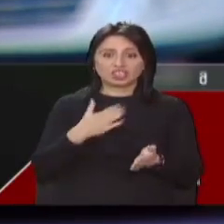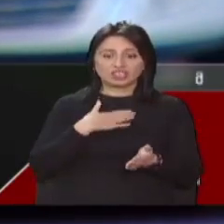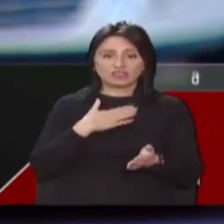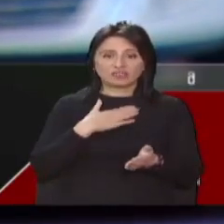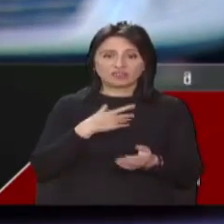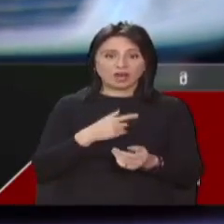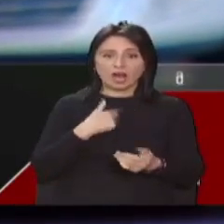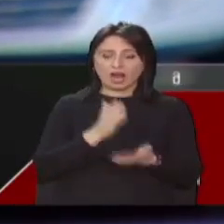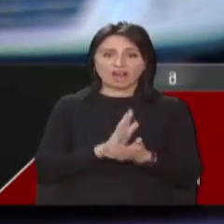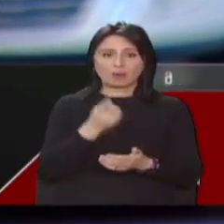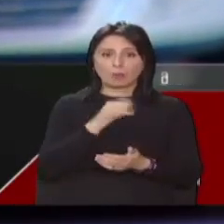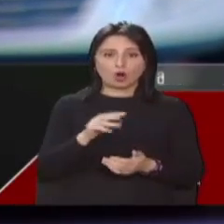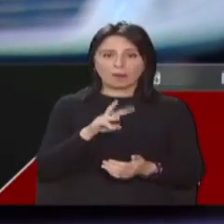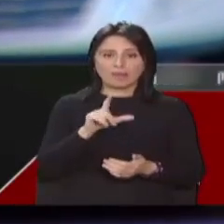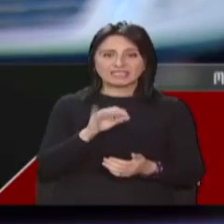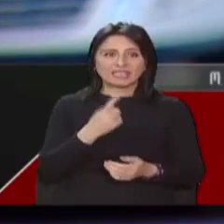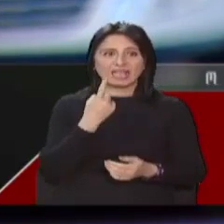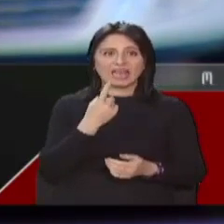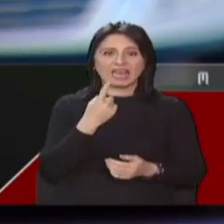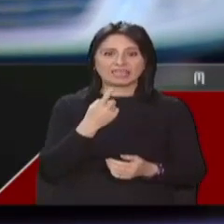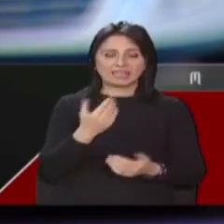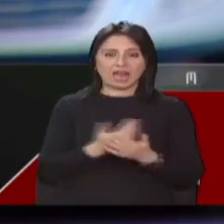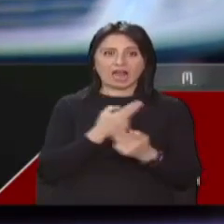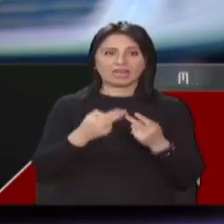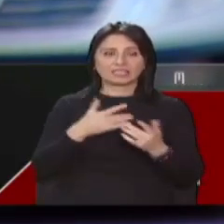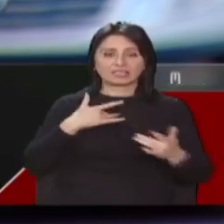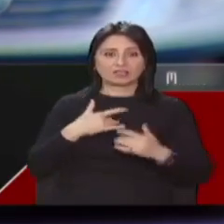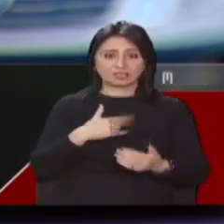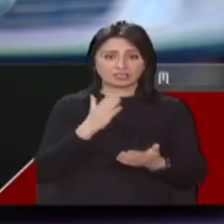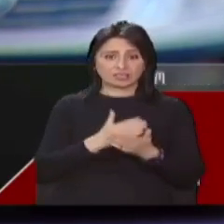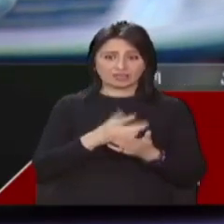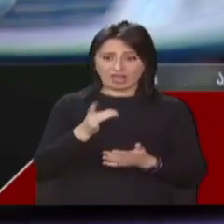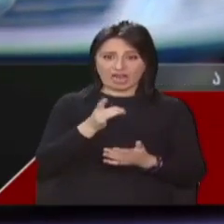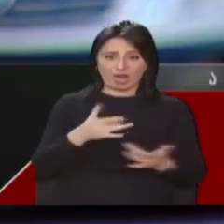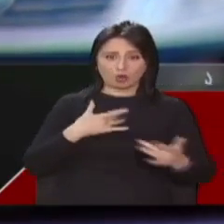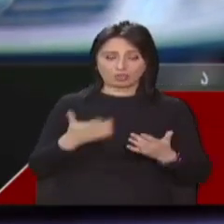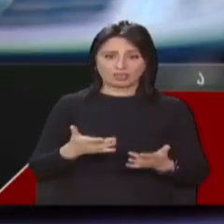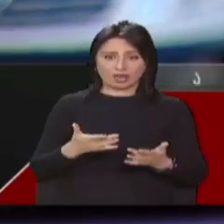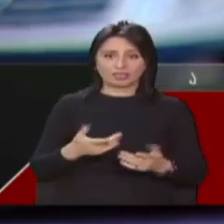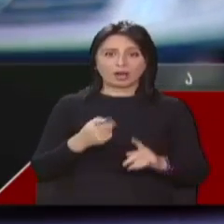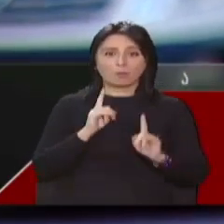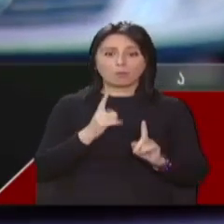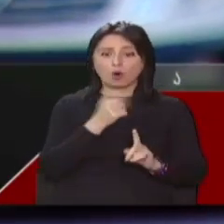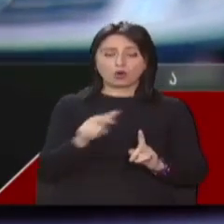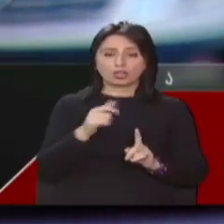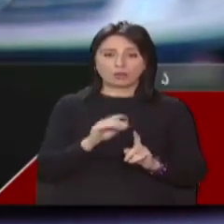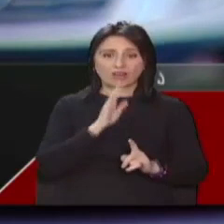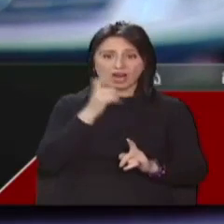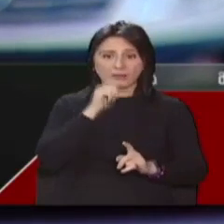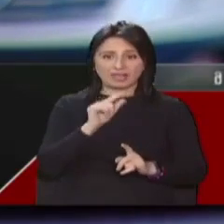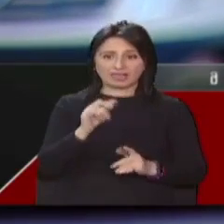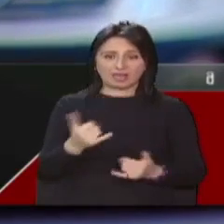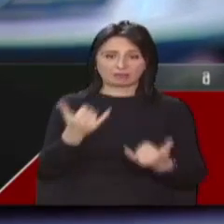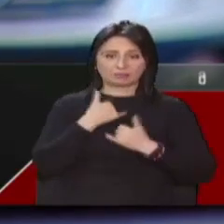ჩვენ არა ვართ მხოლოდ მესხეთის ერთის ახალციხის თეატრი, ეს არის რეგიონის თეატრი და მხოლოდ და მხოლოდ ქალბატონმა